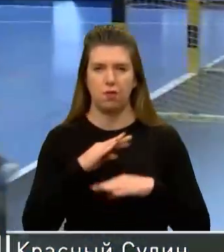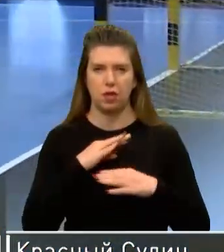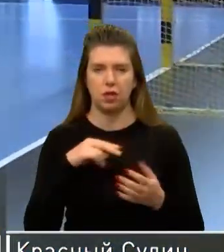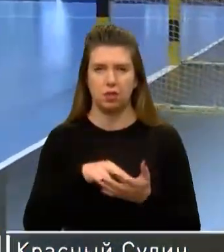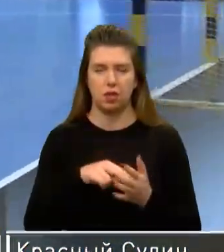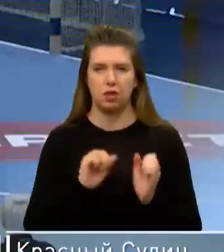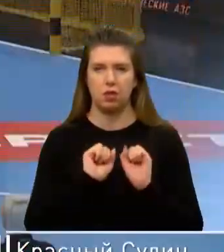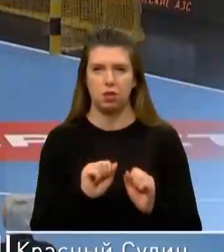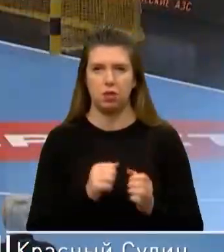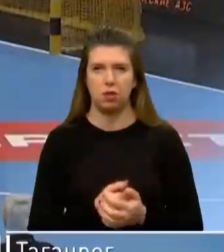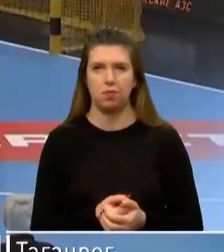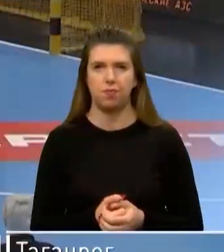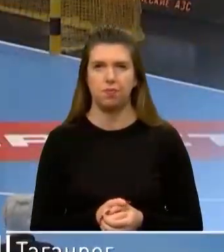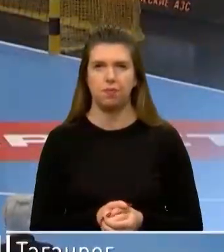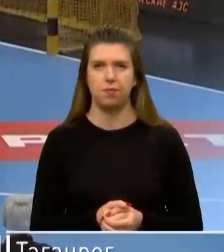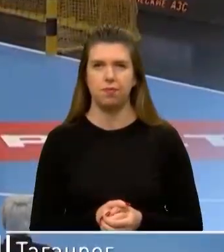стояли